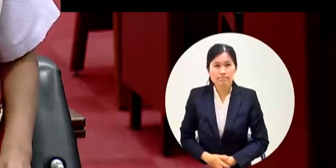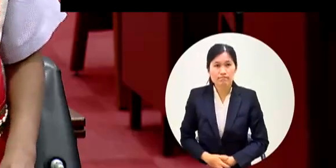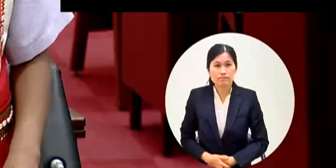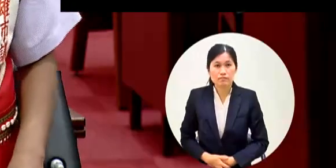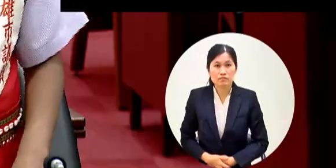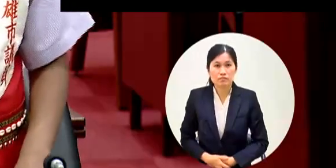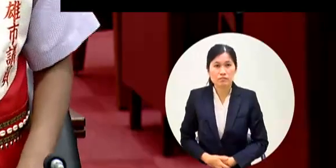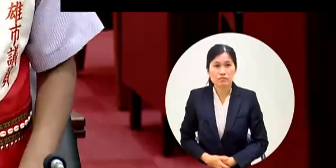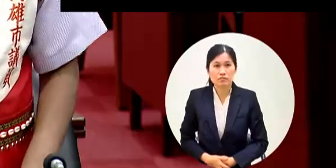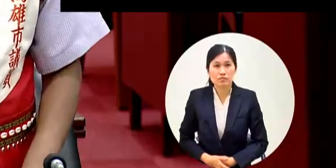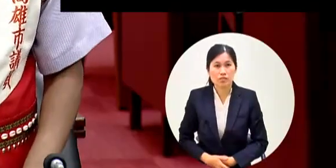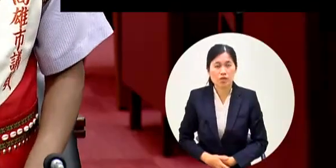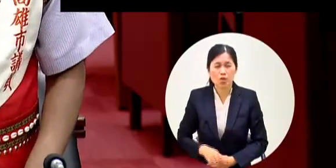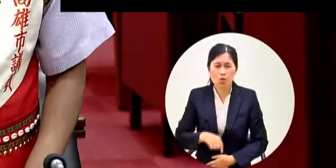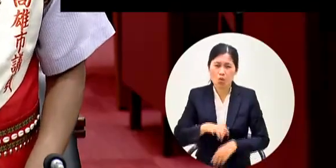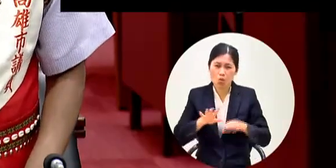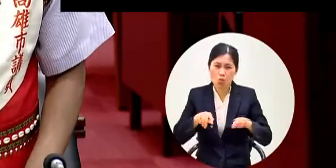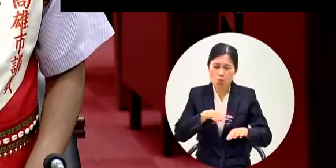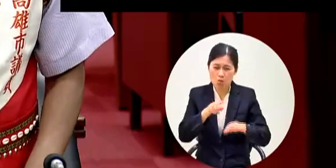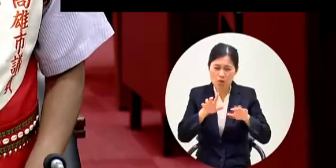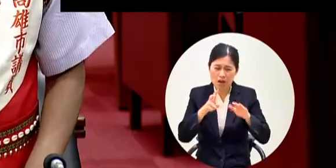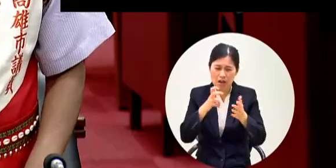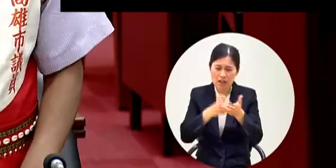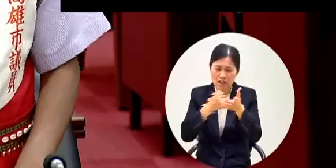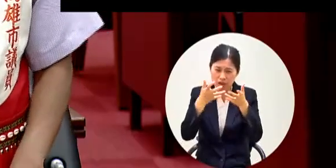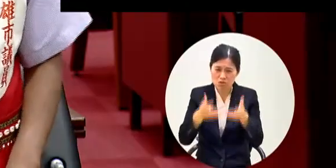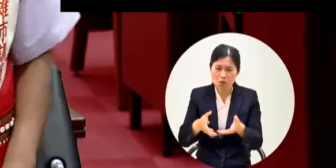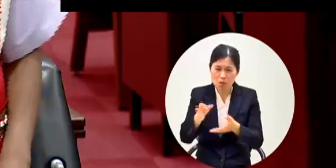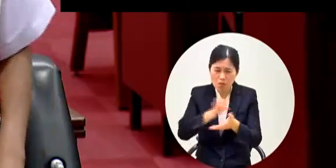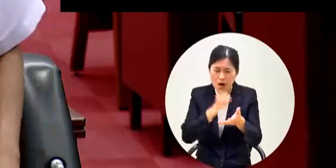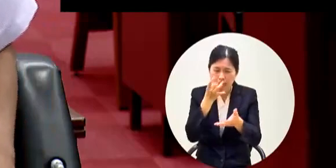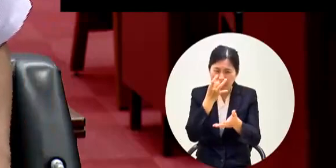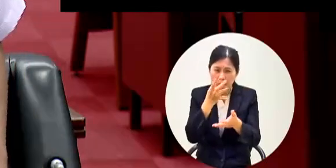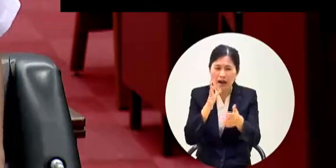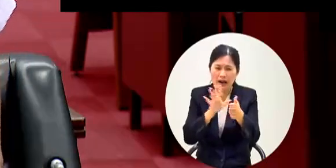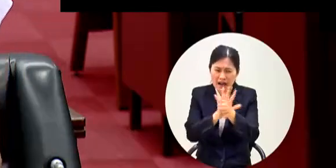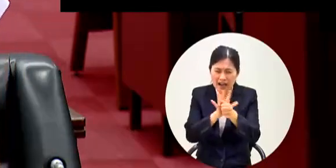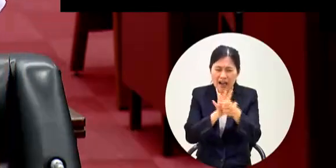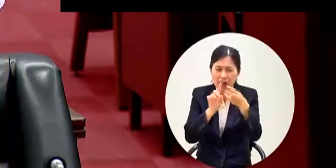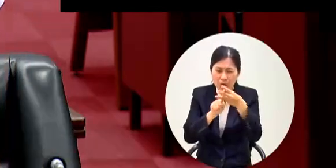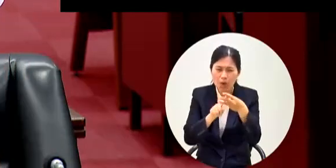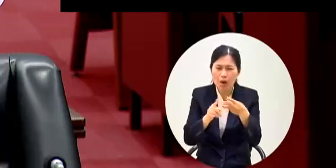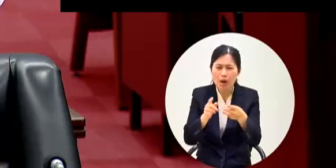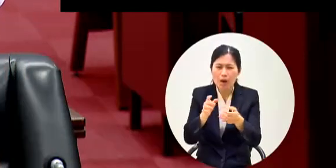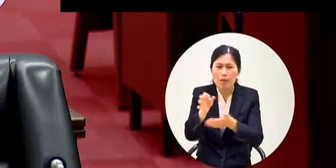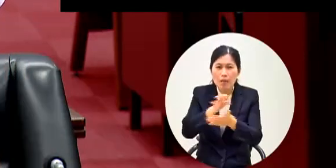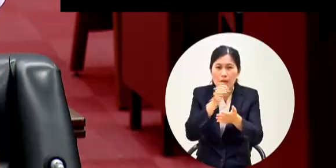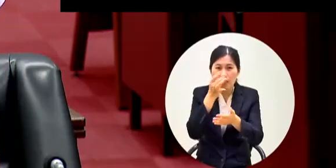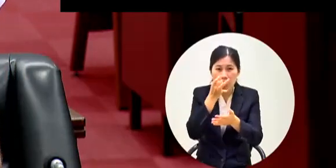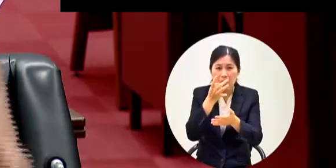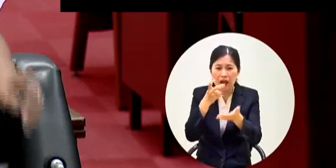问题，不必铺陈那么多。我希望